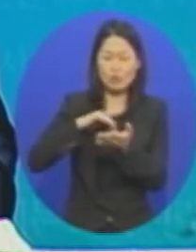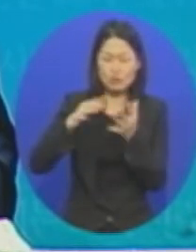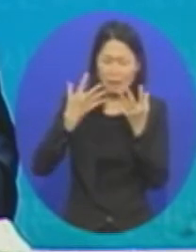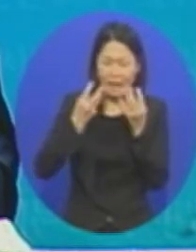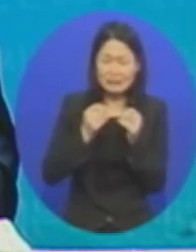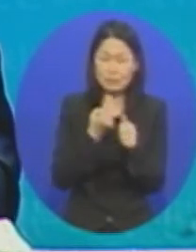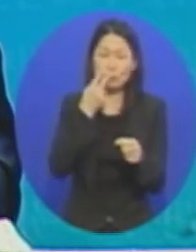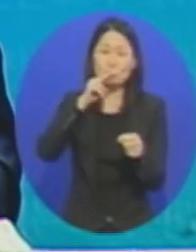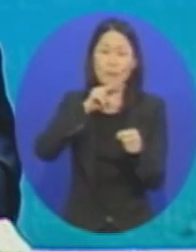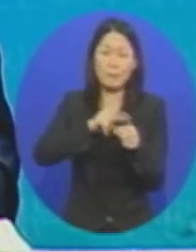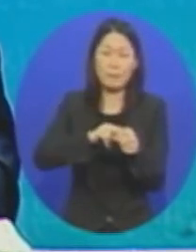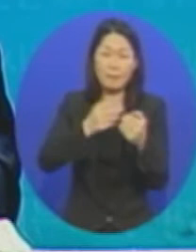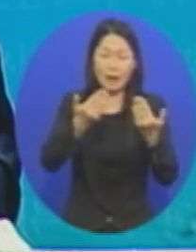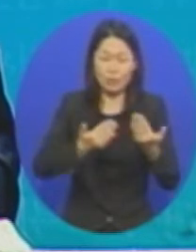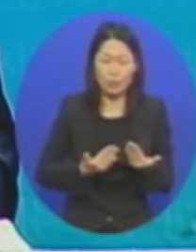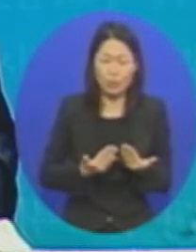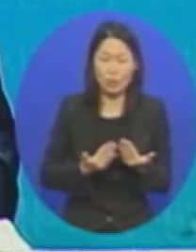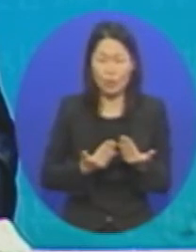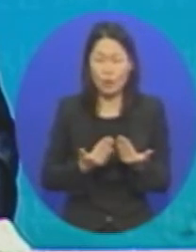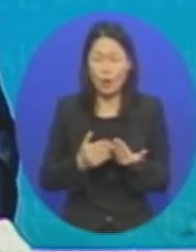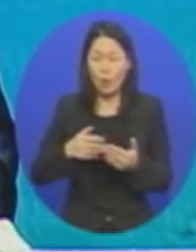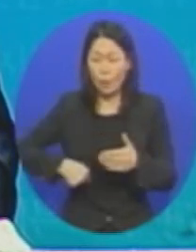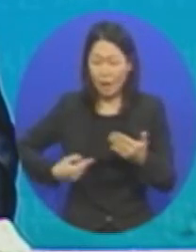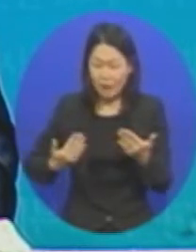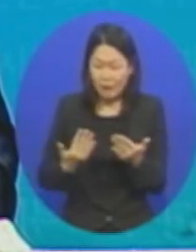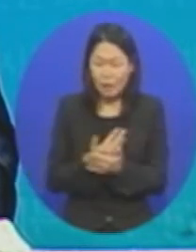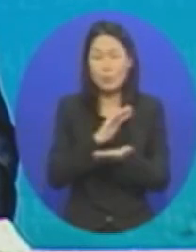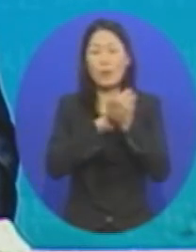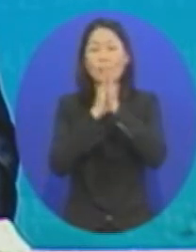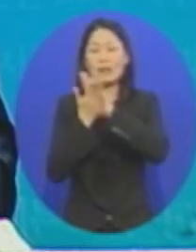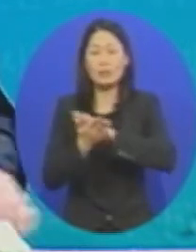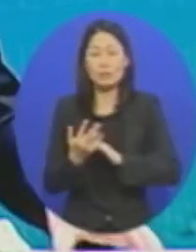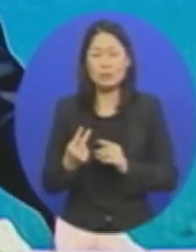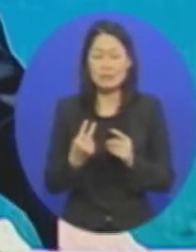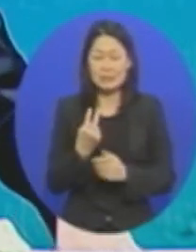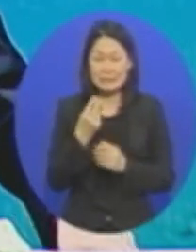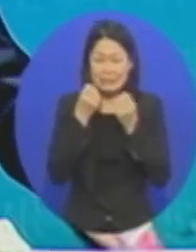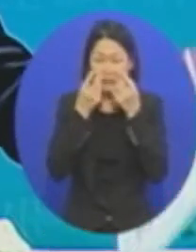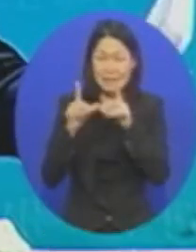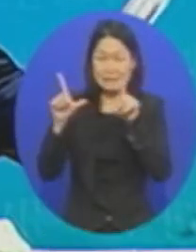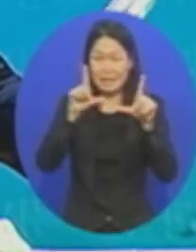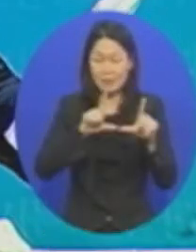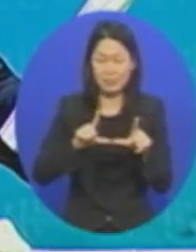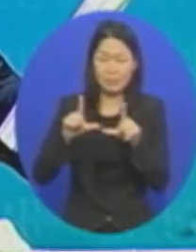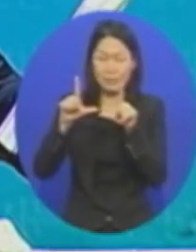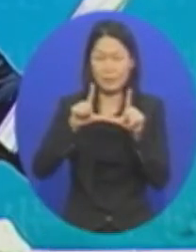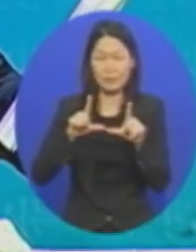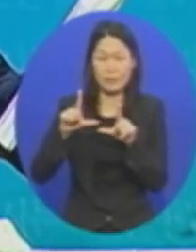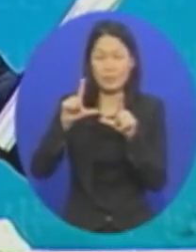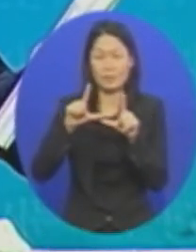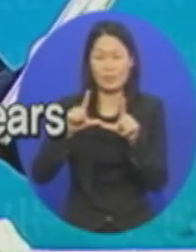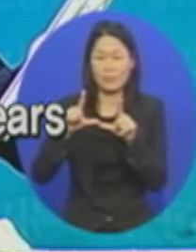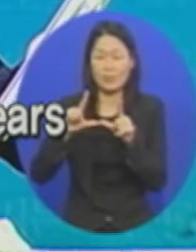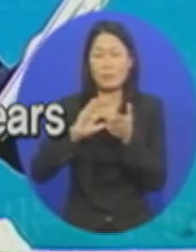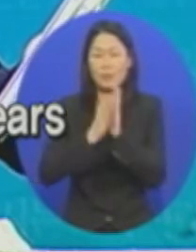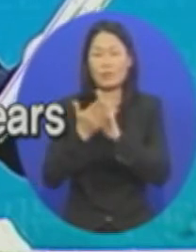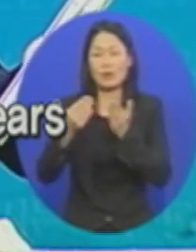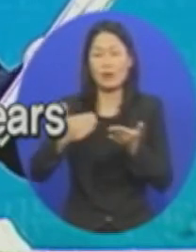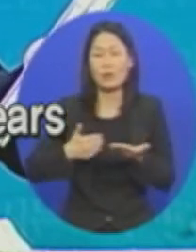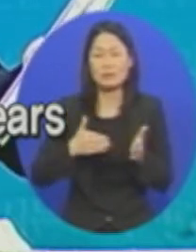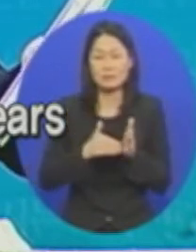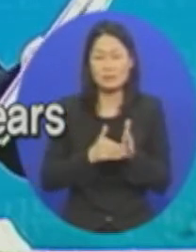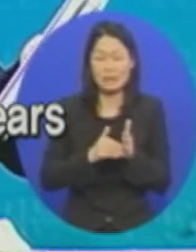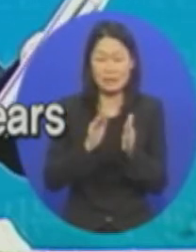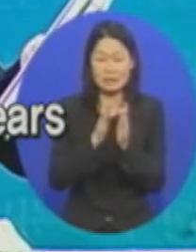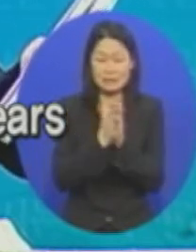도전 받고 회개하고 변화되고 3 삶의 용기를 얻었어요 이 책 속에 지난 10년의 고난이